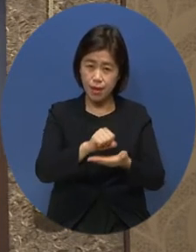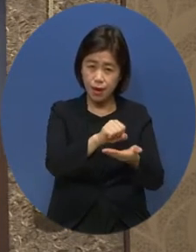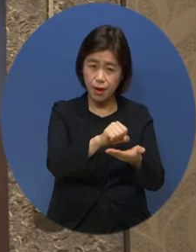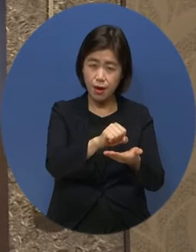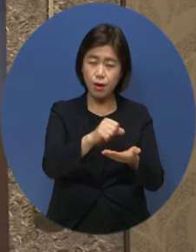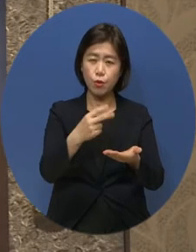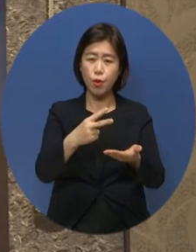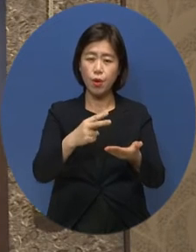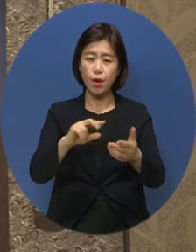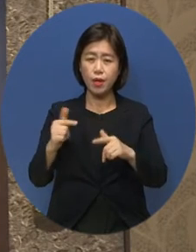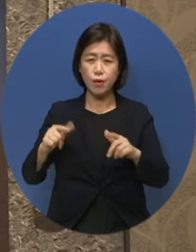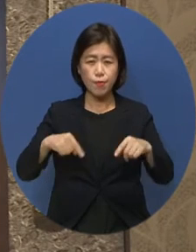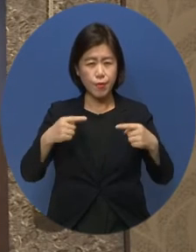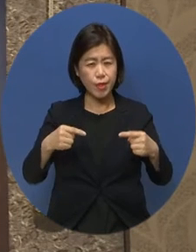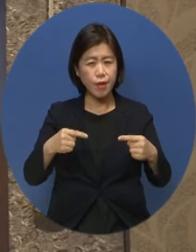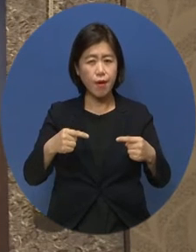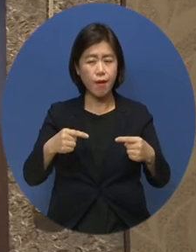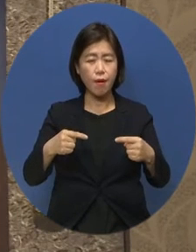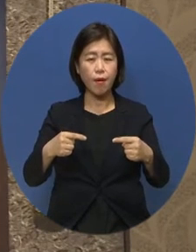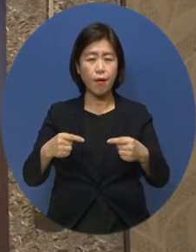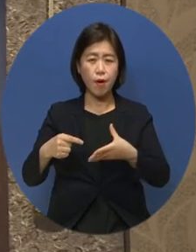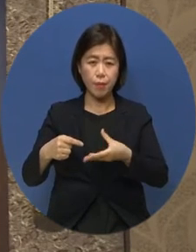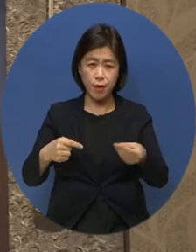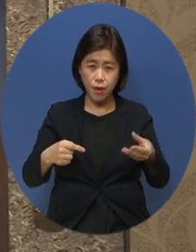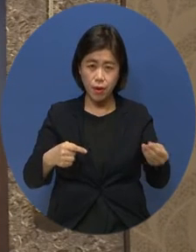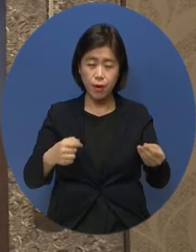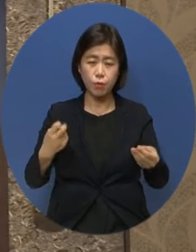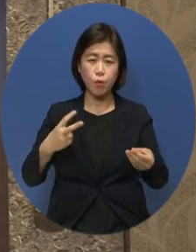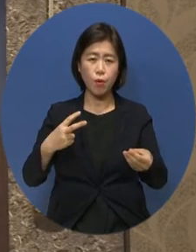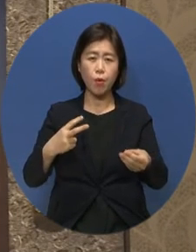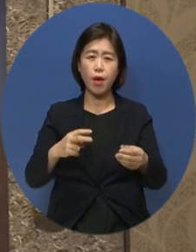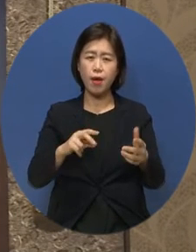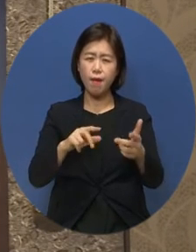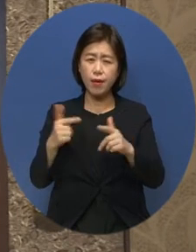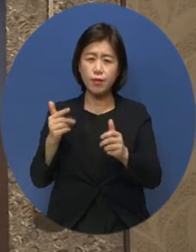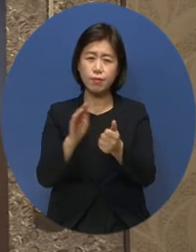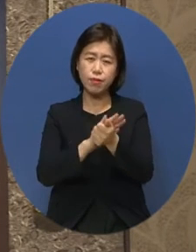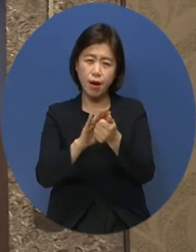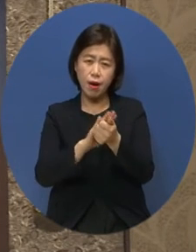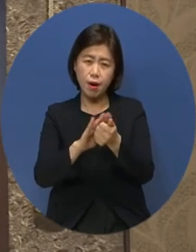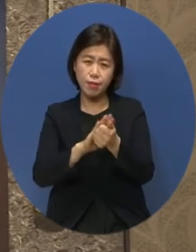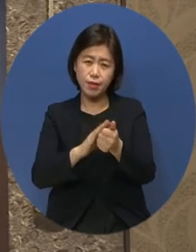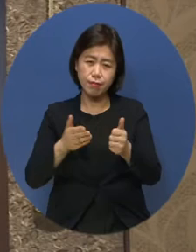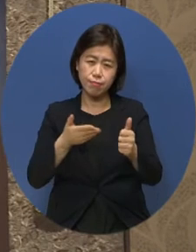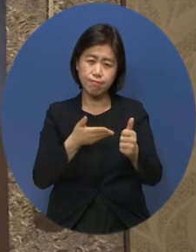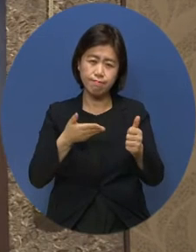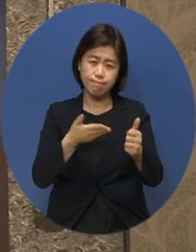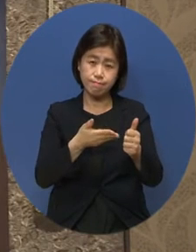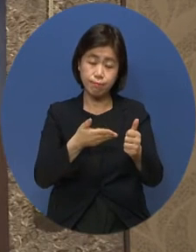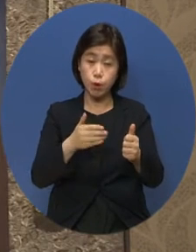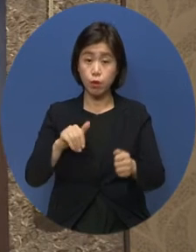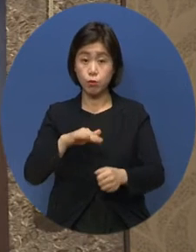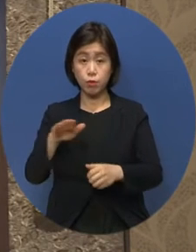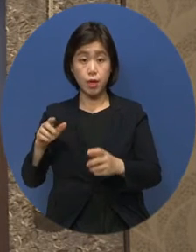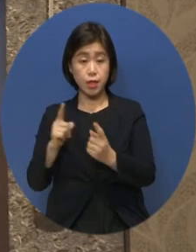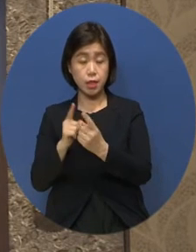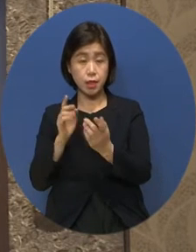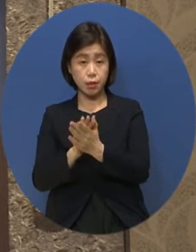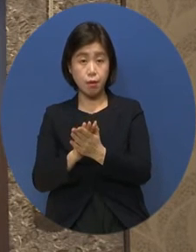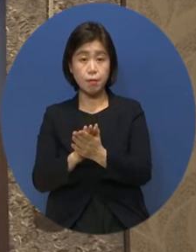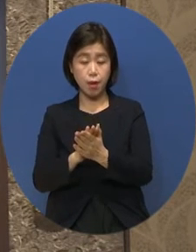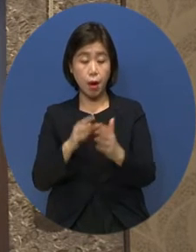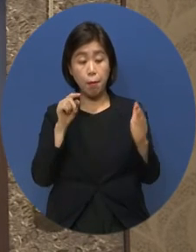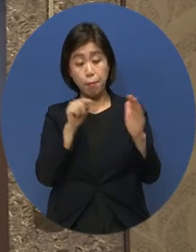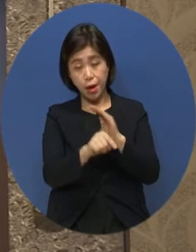보상 못해요 어 또 이미 용서 비서 이런 것들 저희가 음 직접 방문해서 예 방문